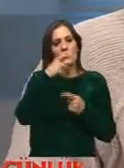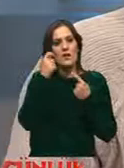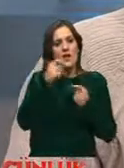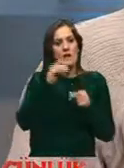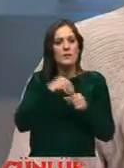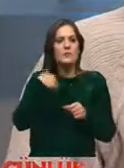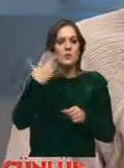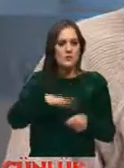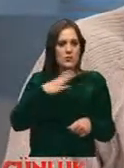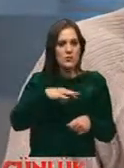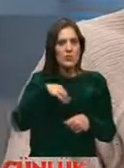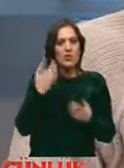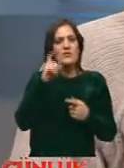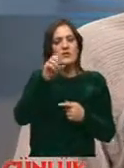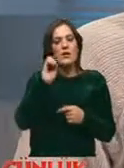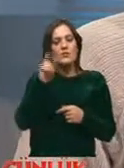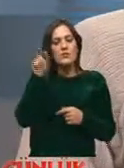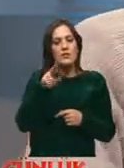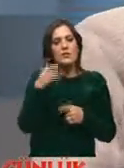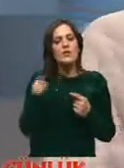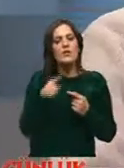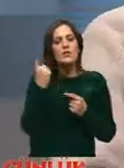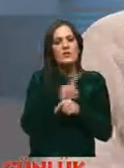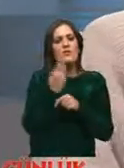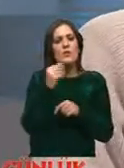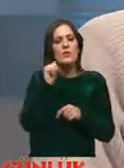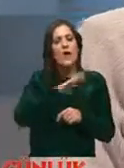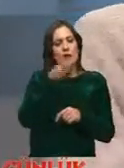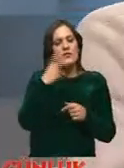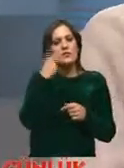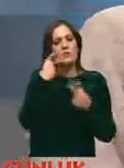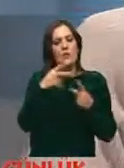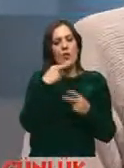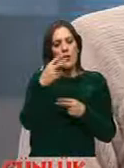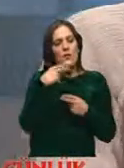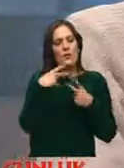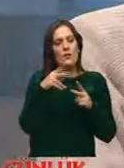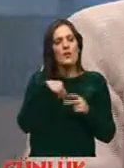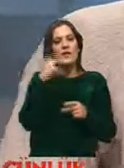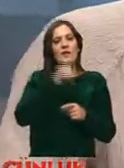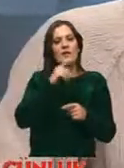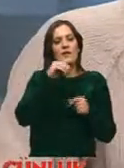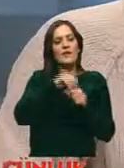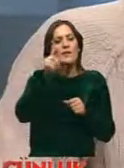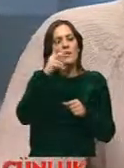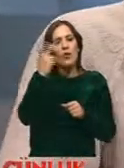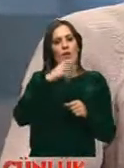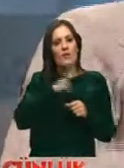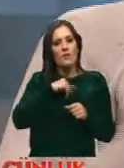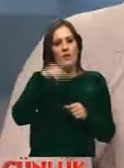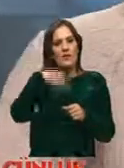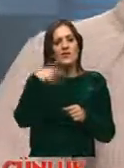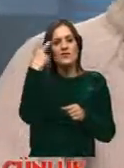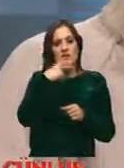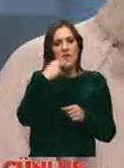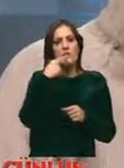eğitimlerinin taraftarıyız. İşte Cihan Hoca gibi yani şey çok önemli. Herkes şarkı söyleyebilir. Mesela İngiltere'de böyle bir koro var. Can't Sing Choir. Yani